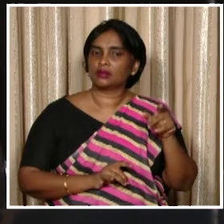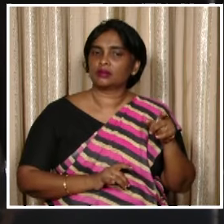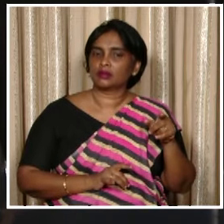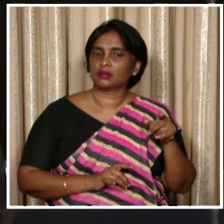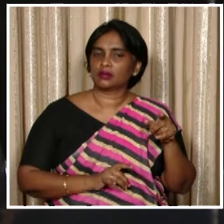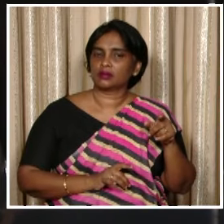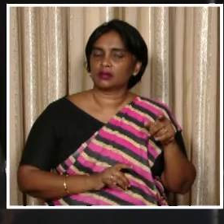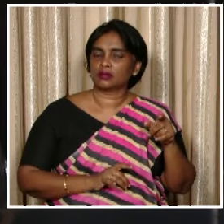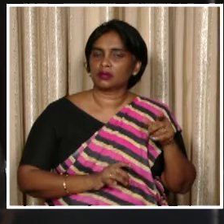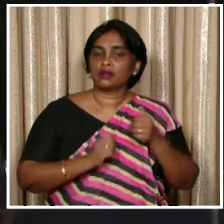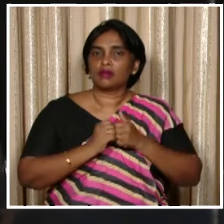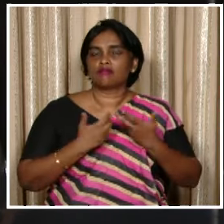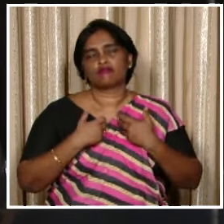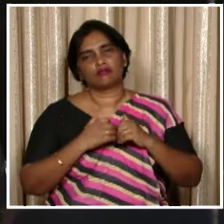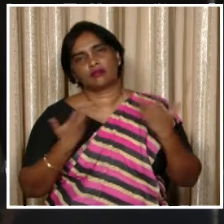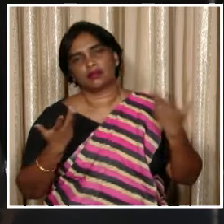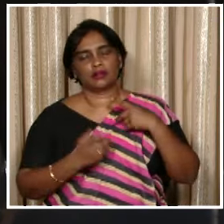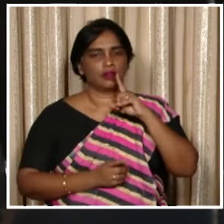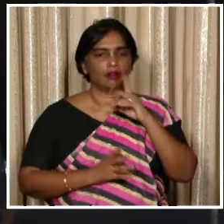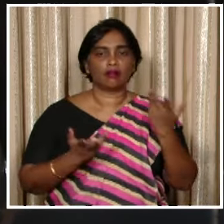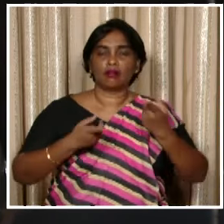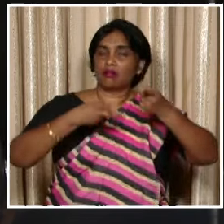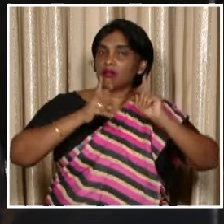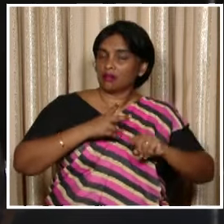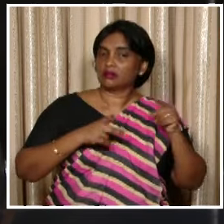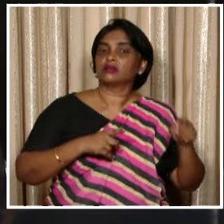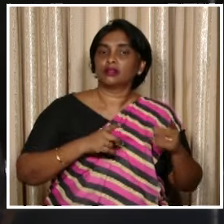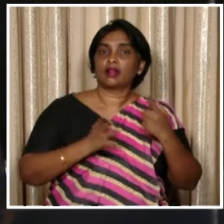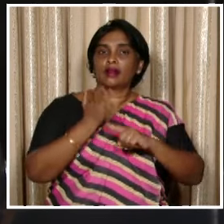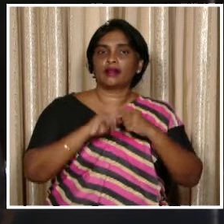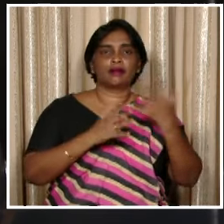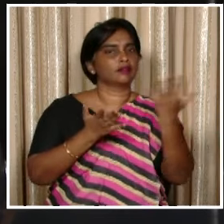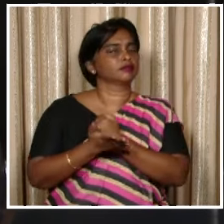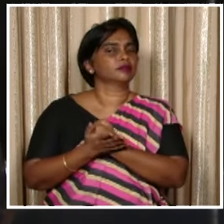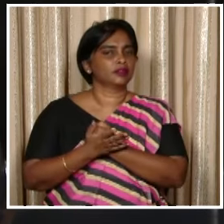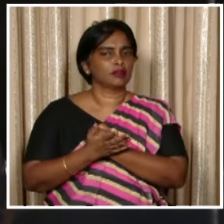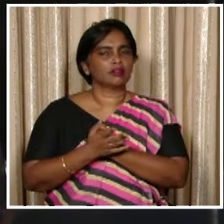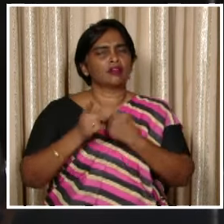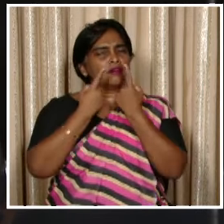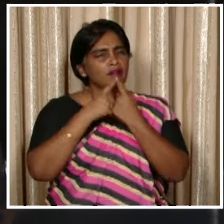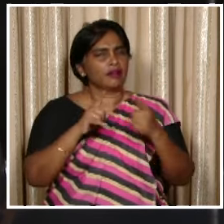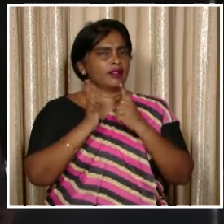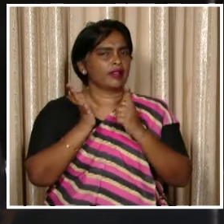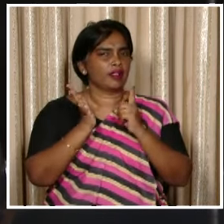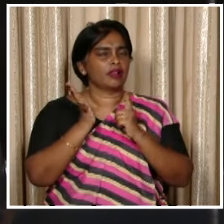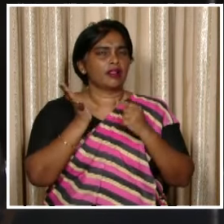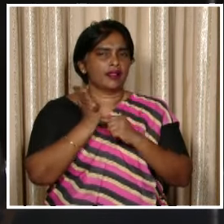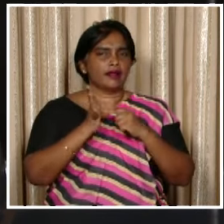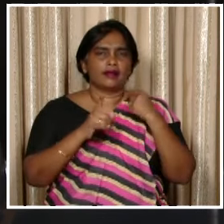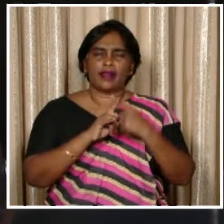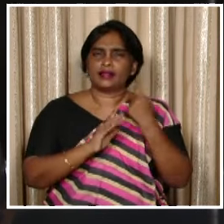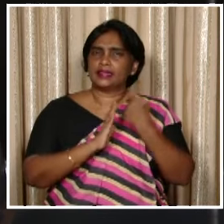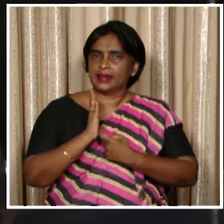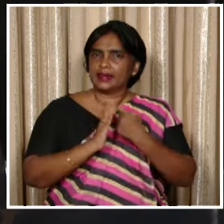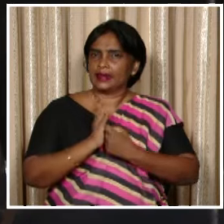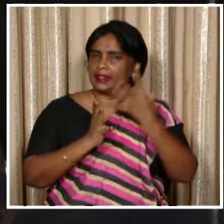මේ කරන්න දෙයක් නැහැ කියලා කියනවා. හැබැයි අනිත් පැත්තෙන් බදු ගහනවා. නොයෙකුත් බදු නීති ගේනවනේ.